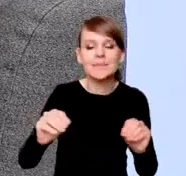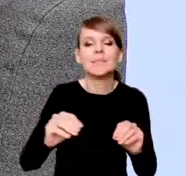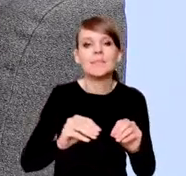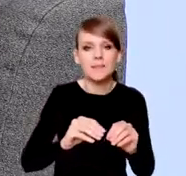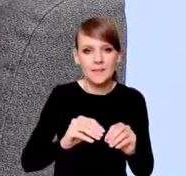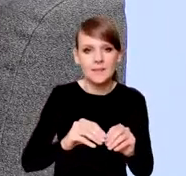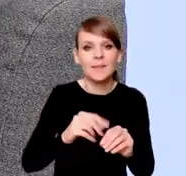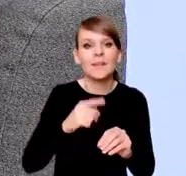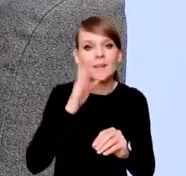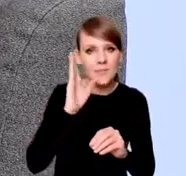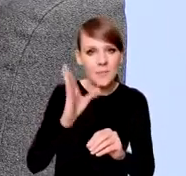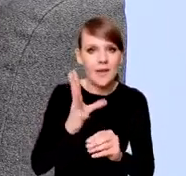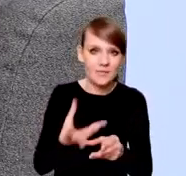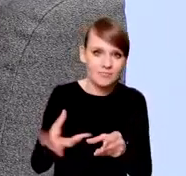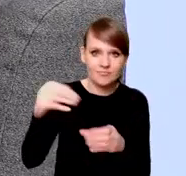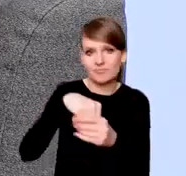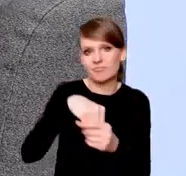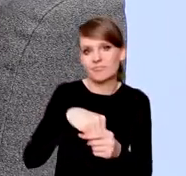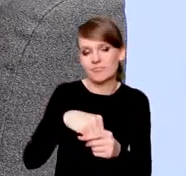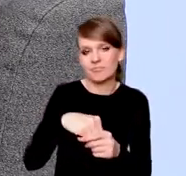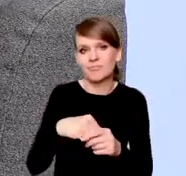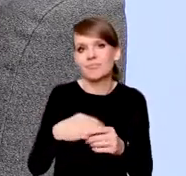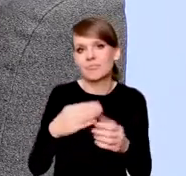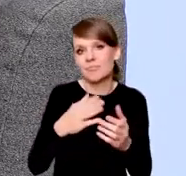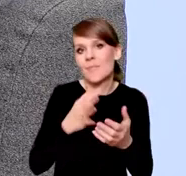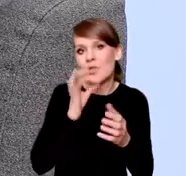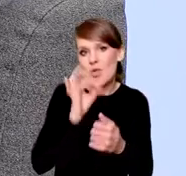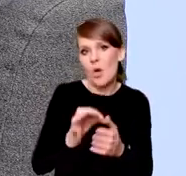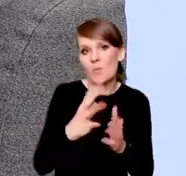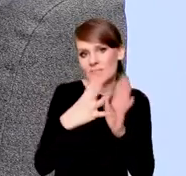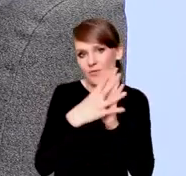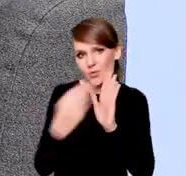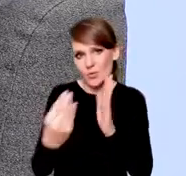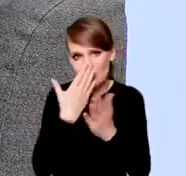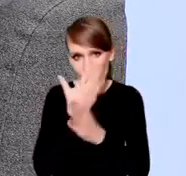ten element choćby poprzez dobry przykład.